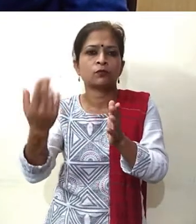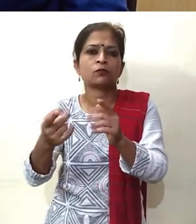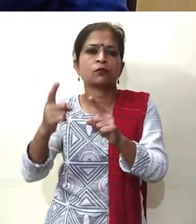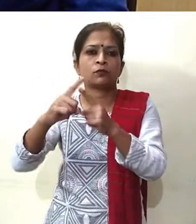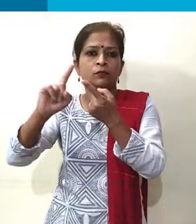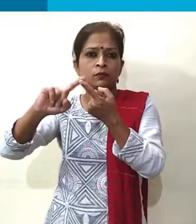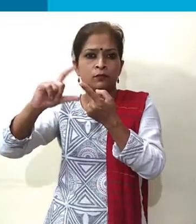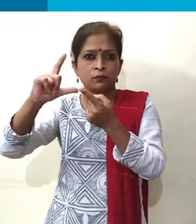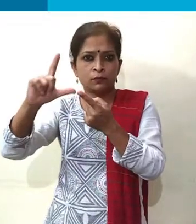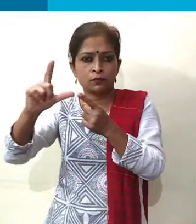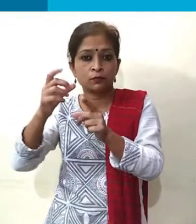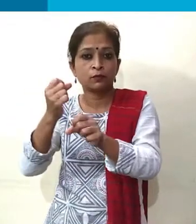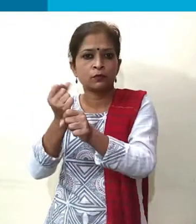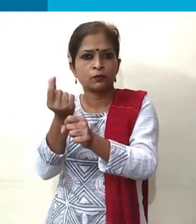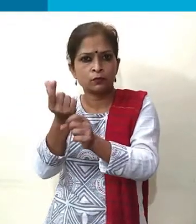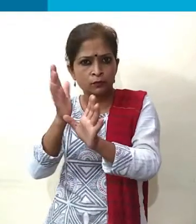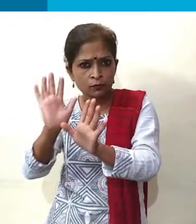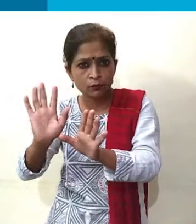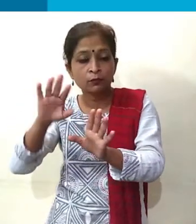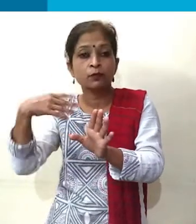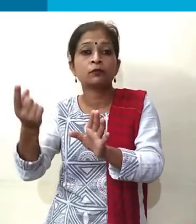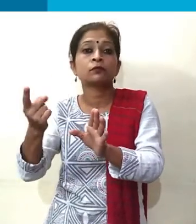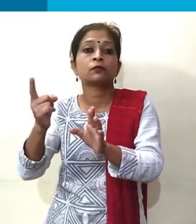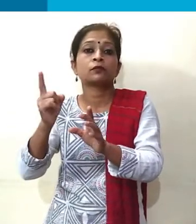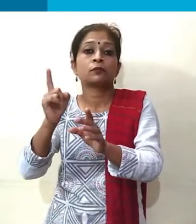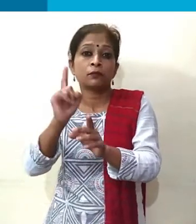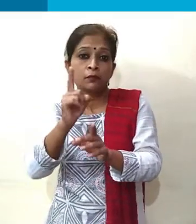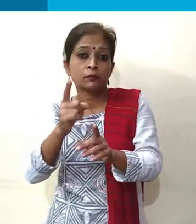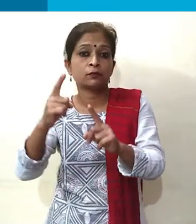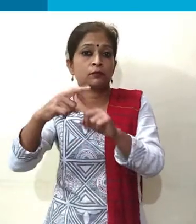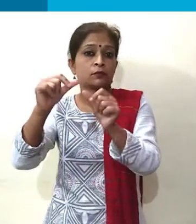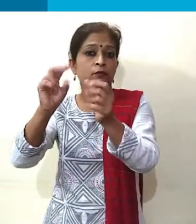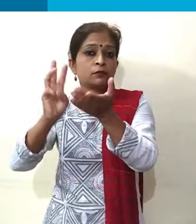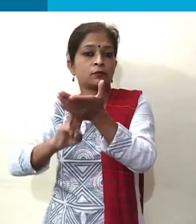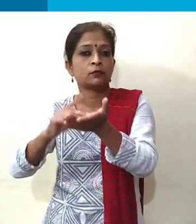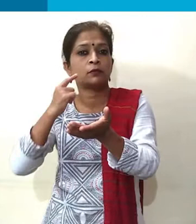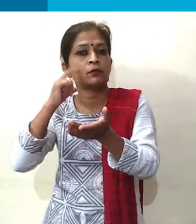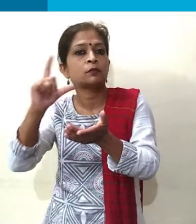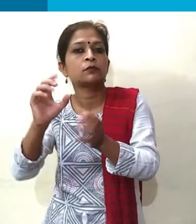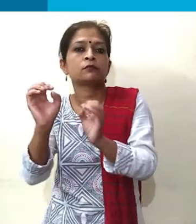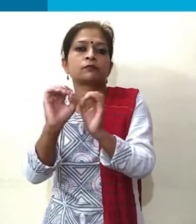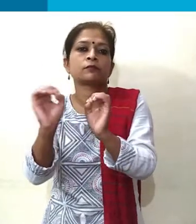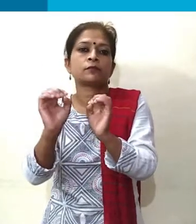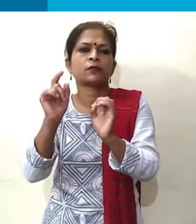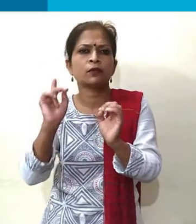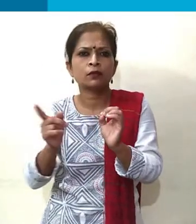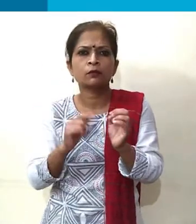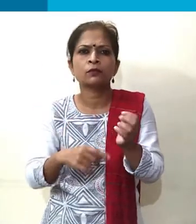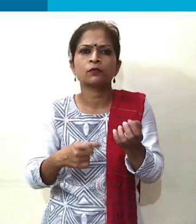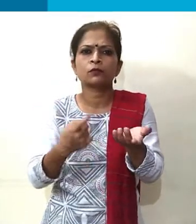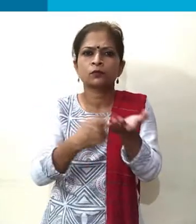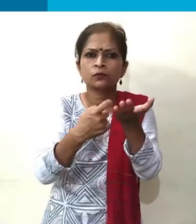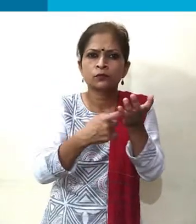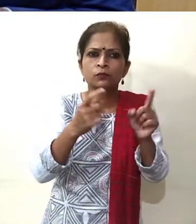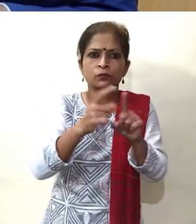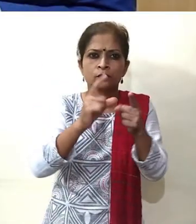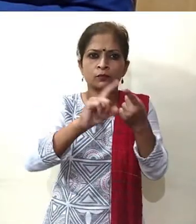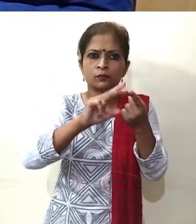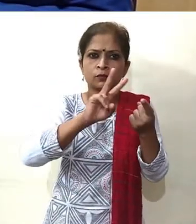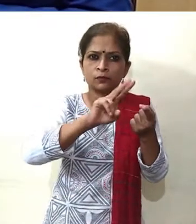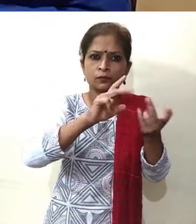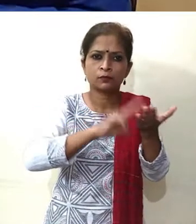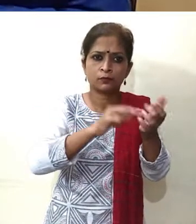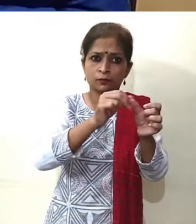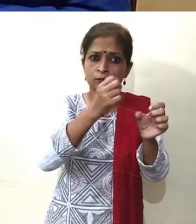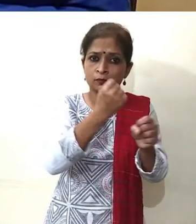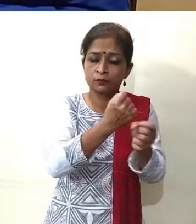हर्षवर्धन, राजा हर्षवर्धन जो थे, उनकी बड़ी कोशिश थी कि ये देवनागरी वर्णमाला में सभी